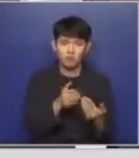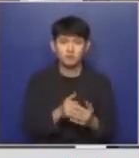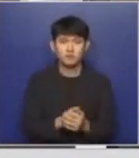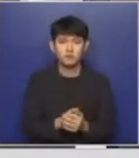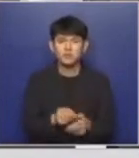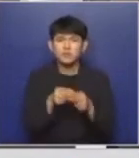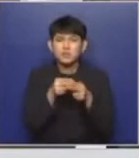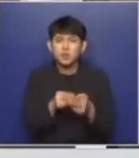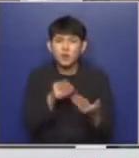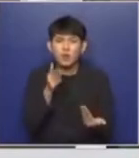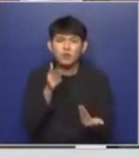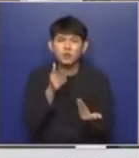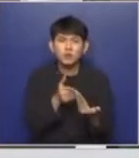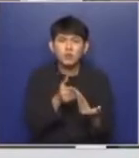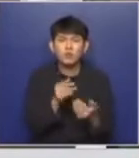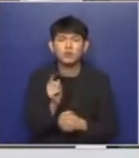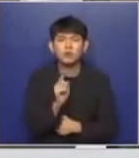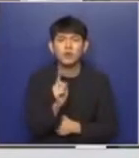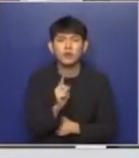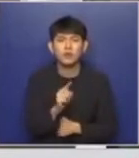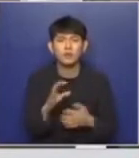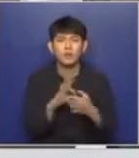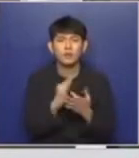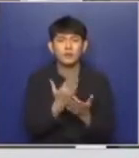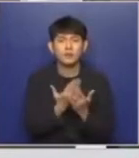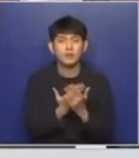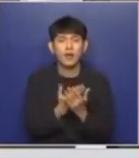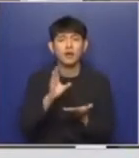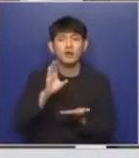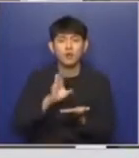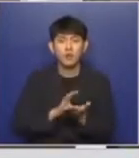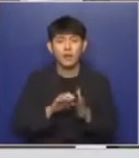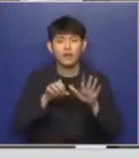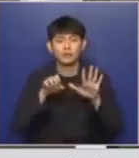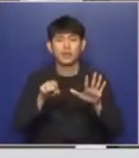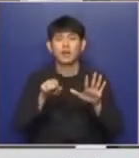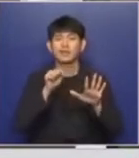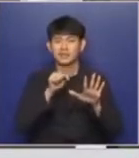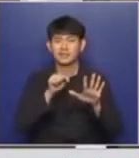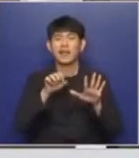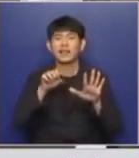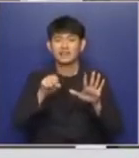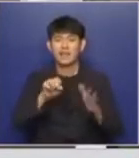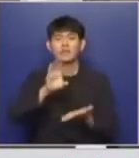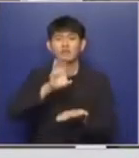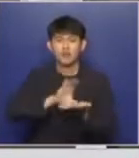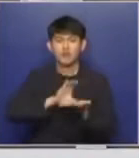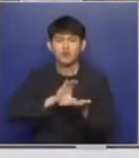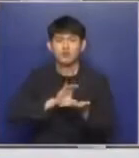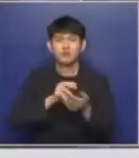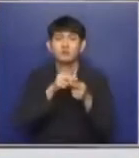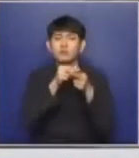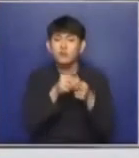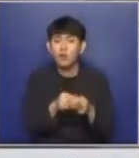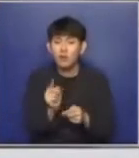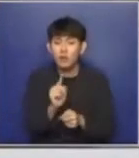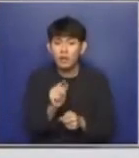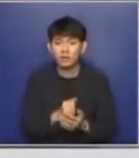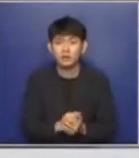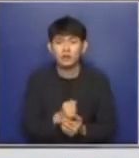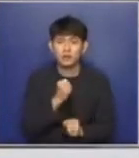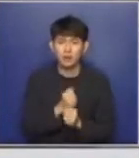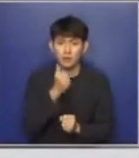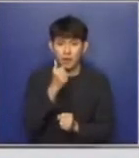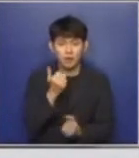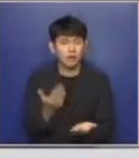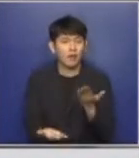าะเจาะจงนี้มันมาสอดคล้องกับการใช้เงินงบประมาณ 500,000 บาทนี่ครับท่านประธานครับ 500,000 บาทเฉพาะเจาะจงสามารถที่จะ